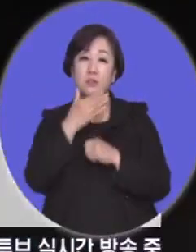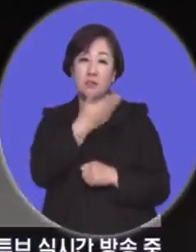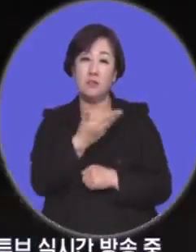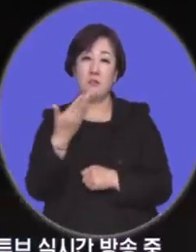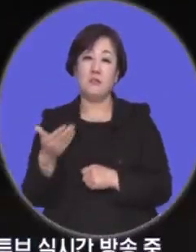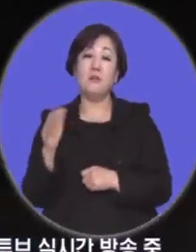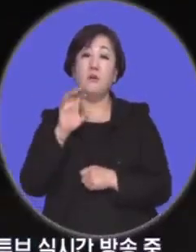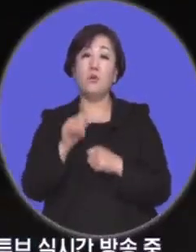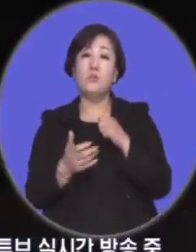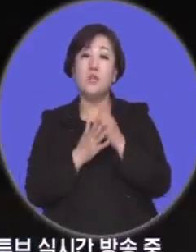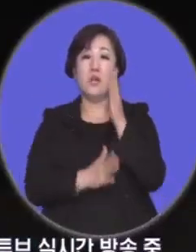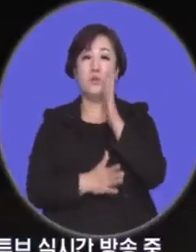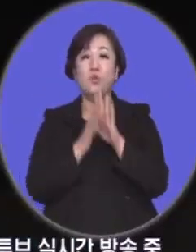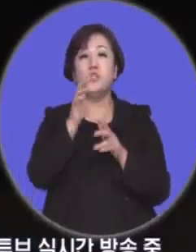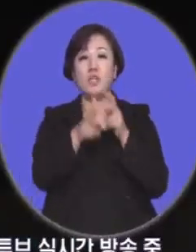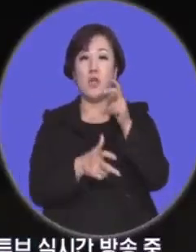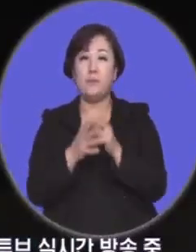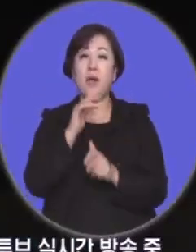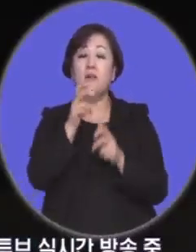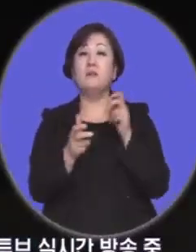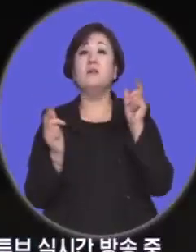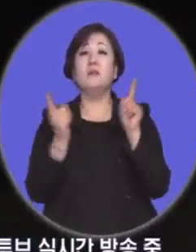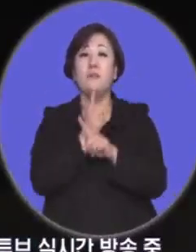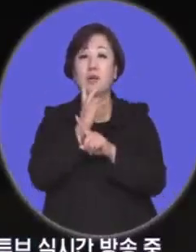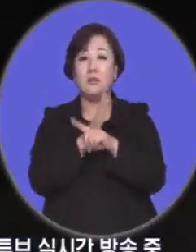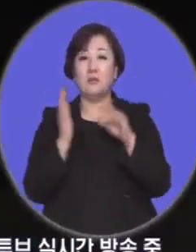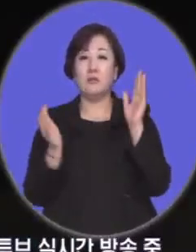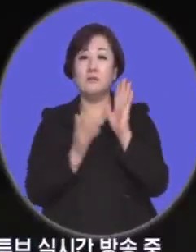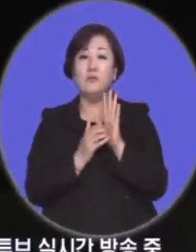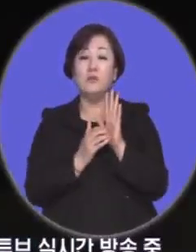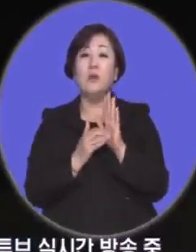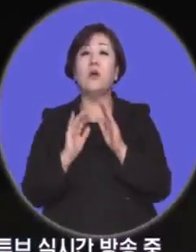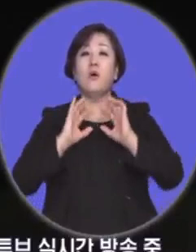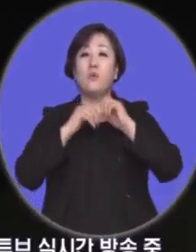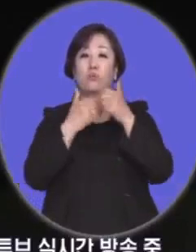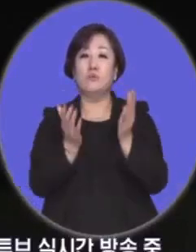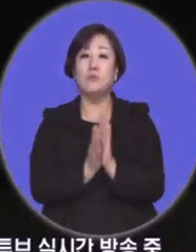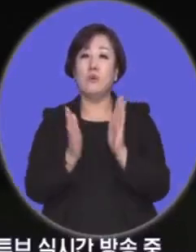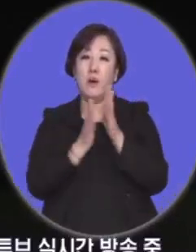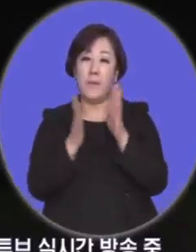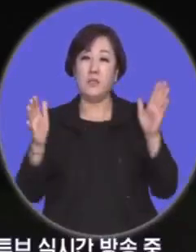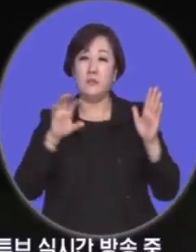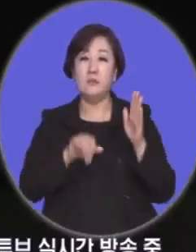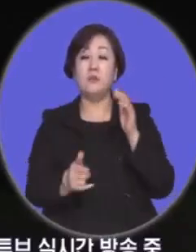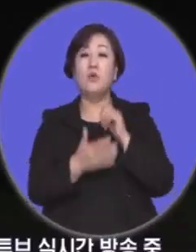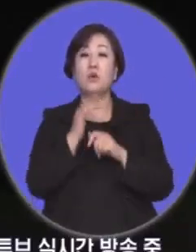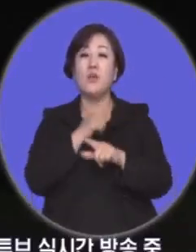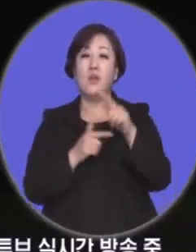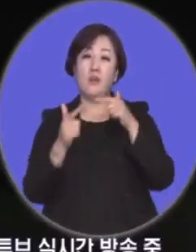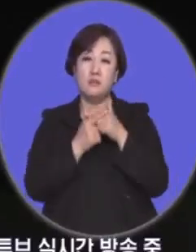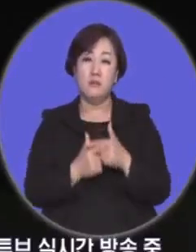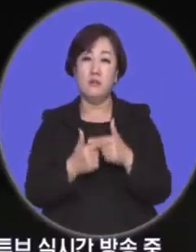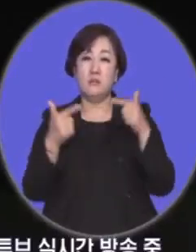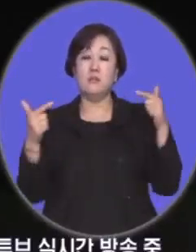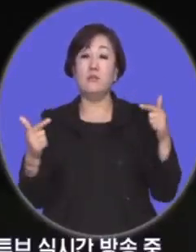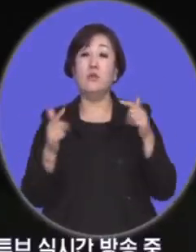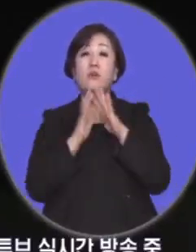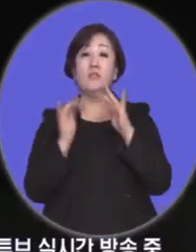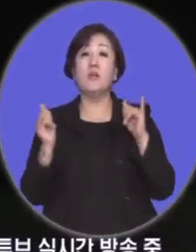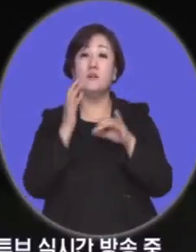몇 년간 도시개발 사업이 활발하게 이어지면서 공동주택이 늘어나고 인구도 크게 증가했습니다.